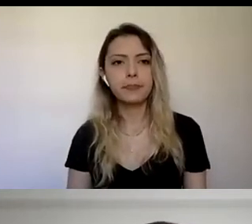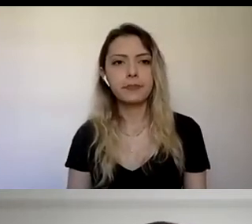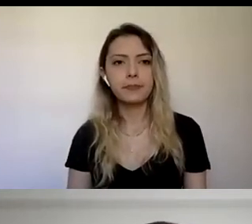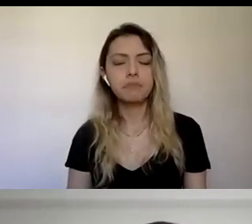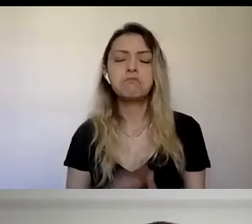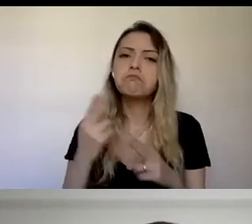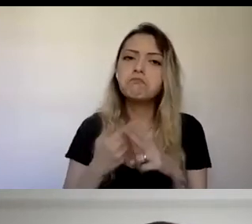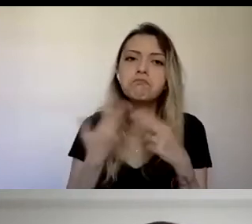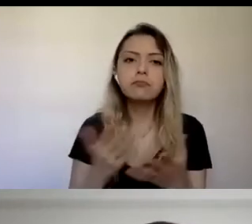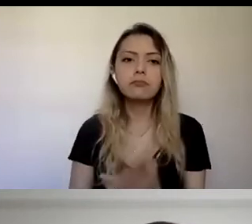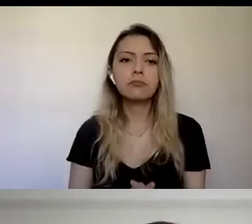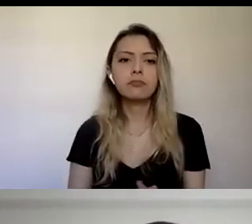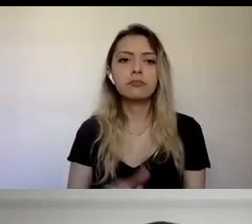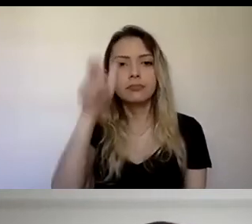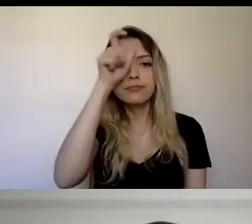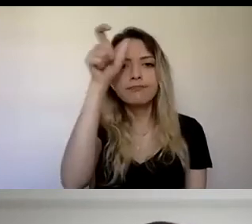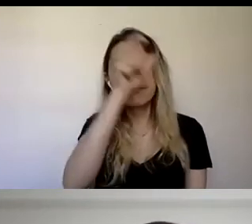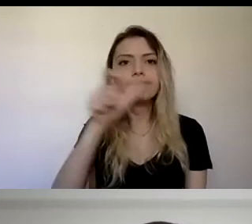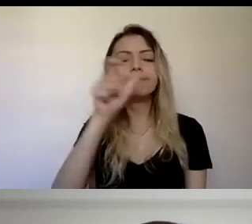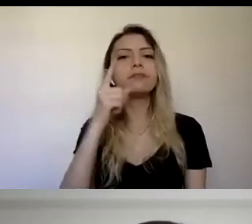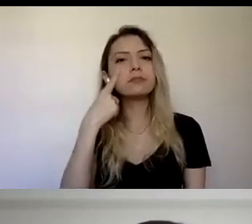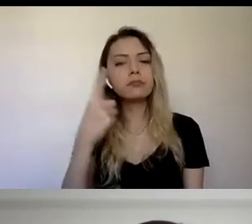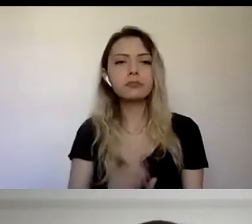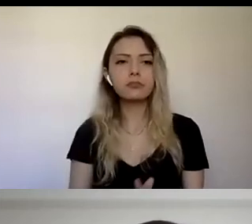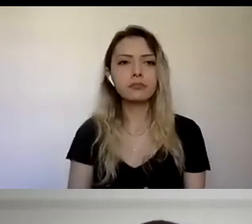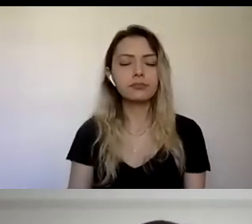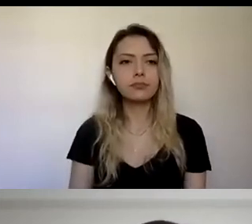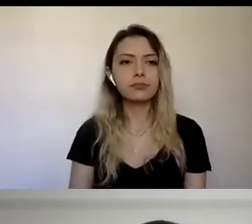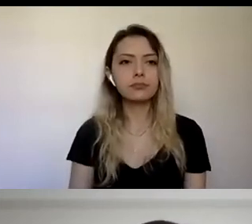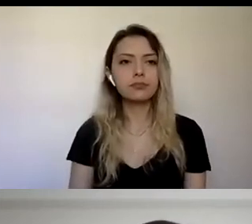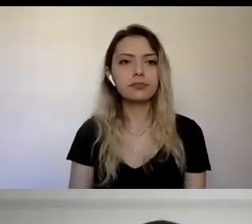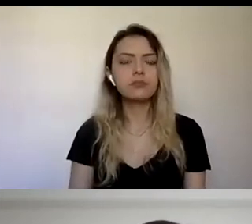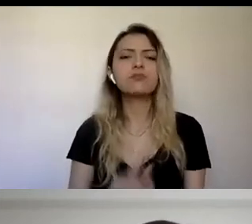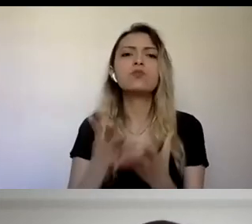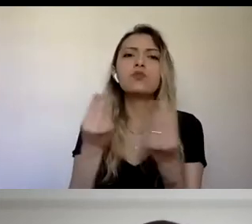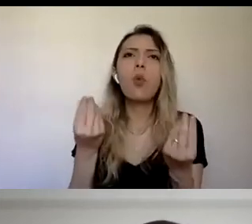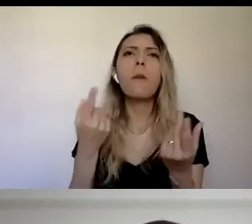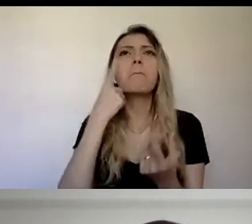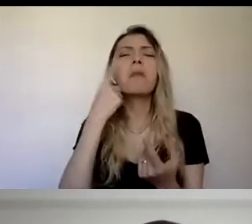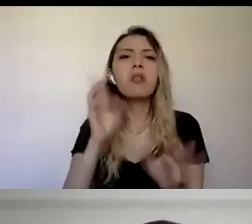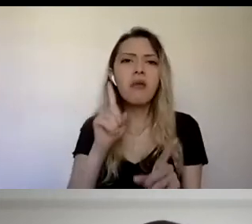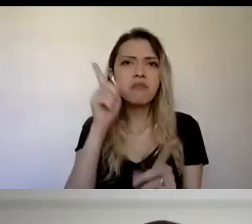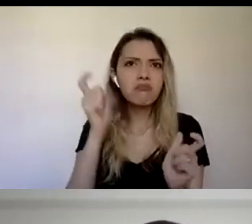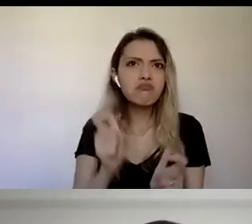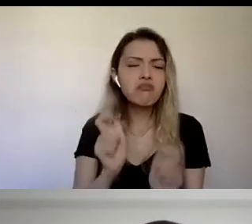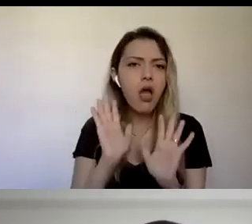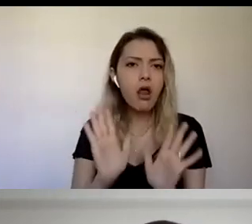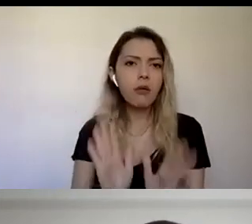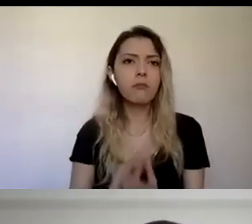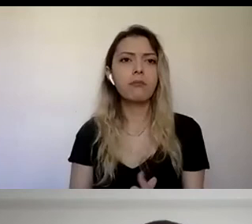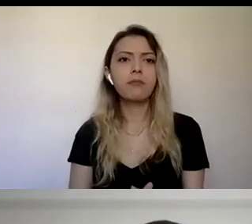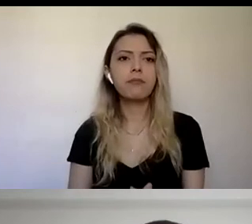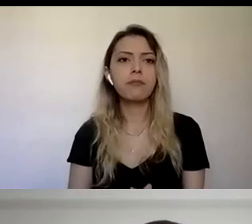örneğin Türkiye açısından bakarsanız çok bakılmayan bir yer ama YÖK'ün